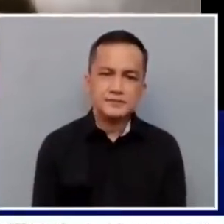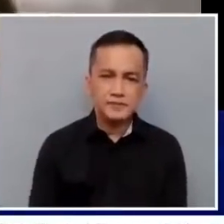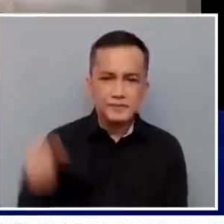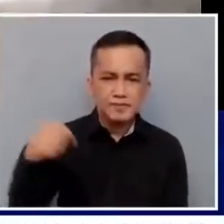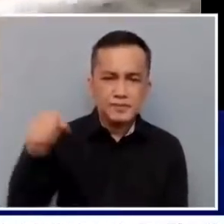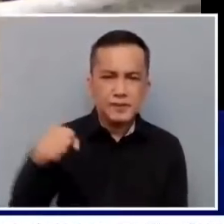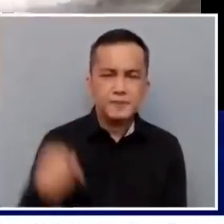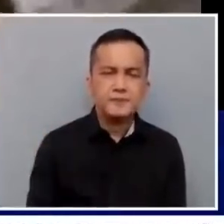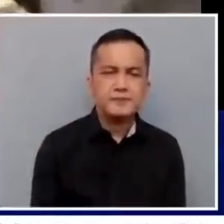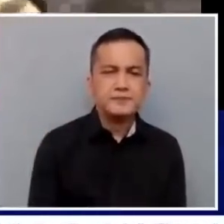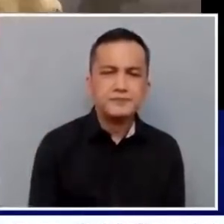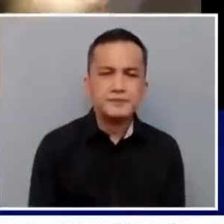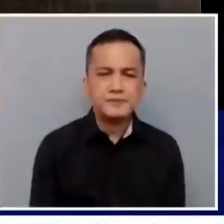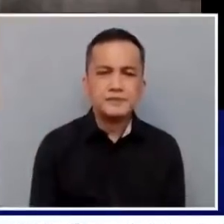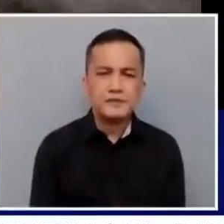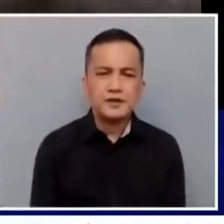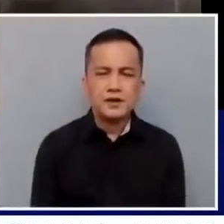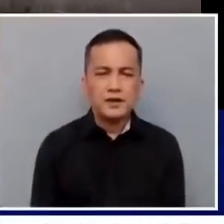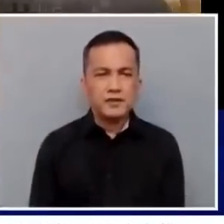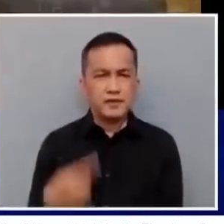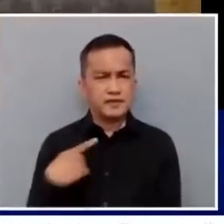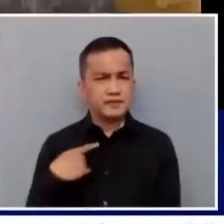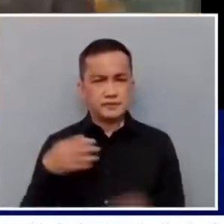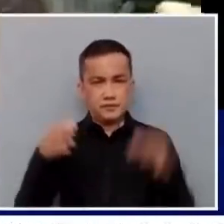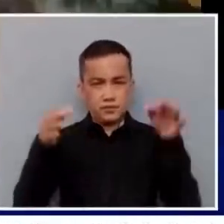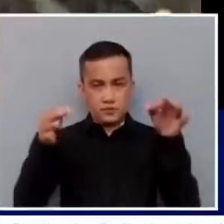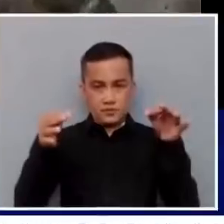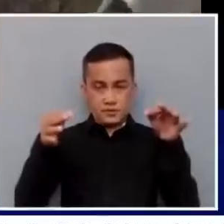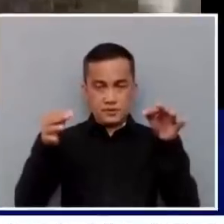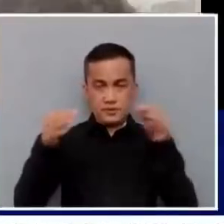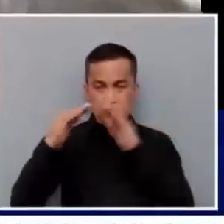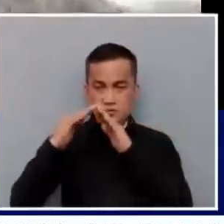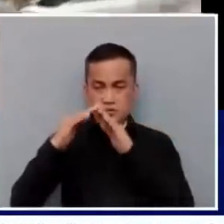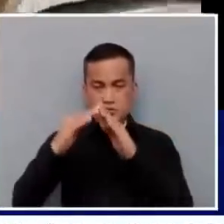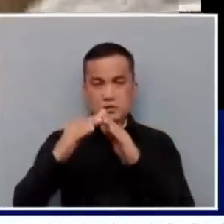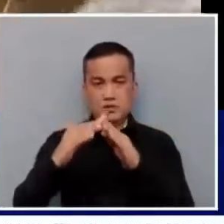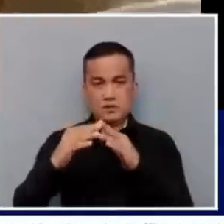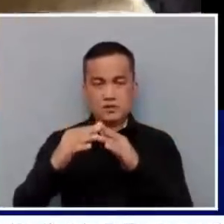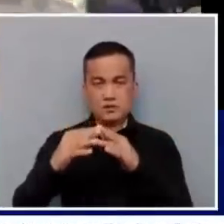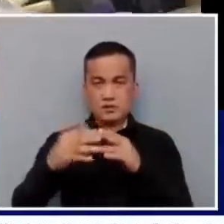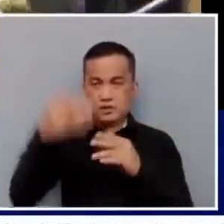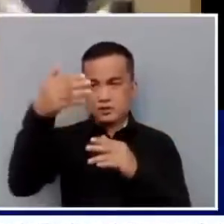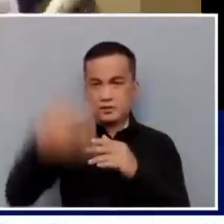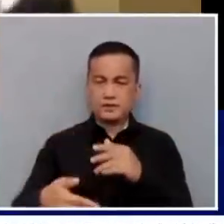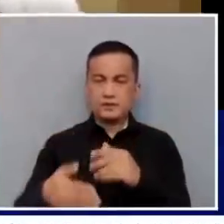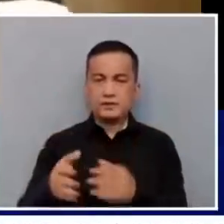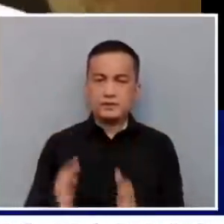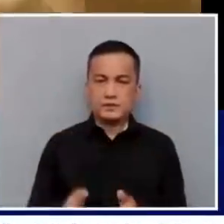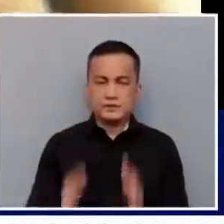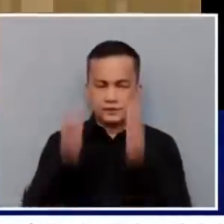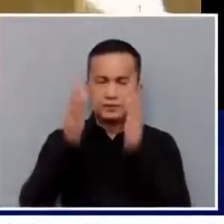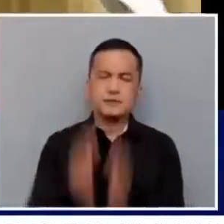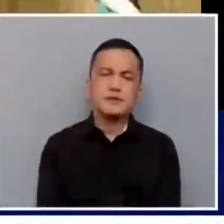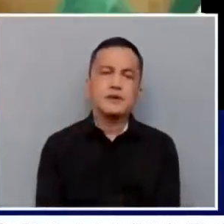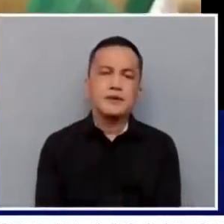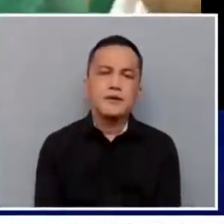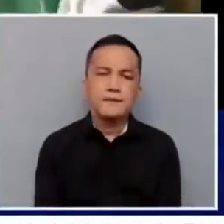Meron kasi dito nga covered court, malapit. O yung sa katapat lang nitong school building kung nasaan siya.